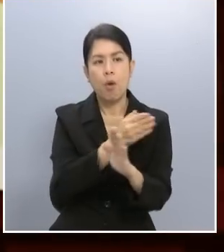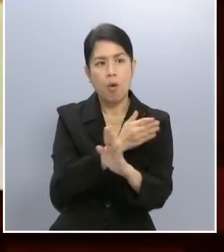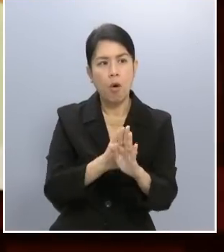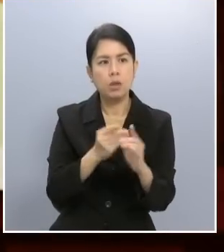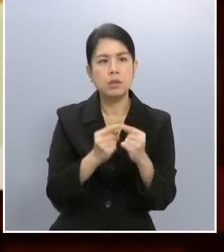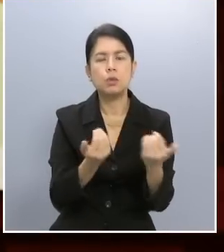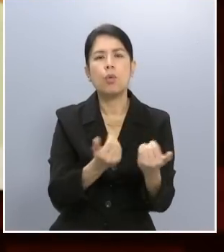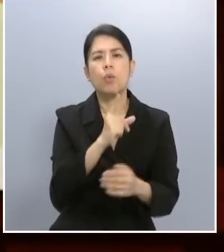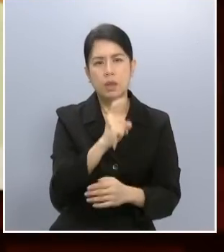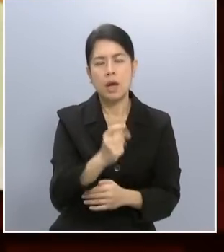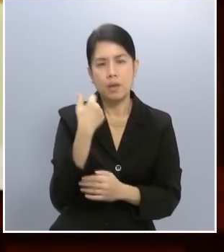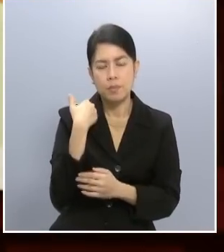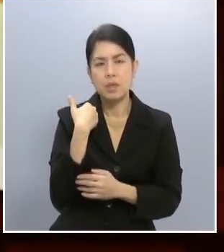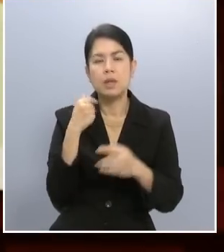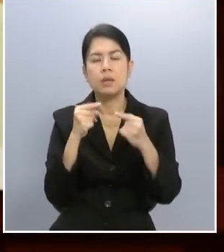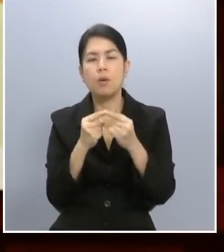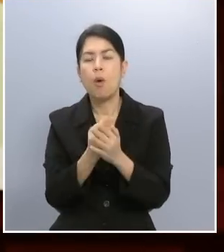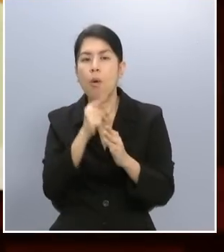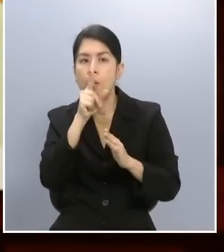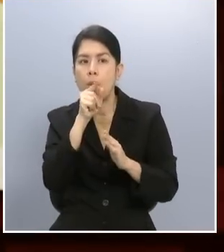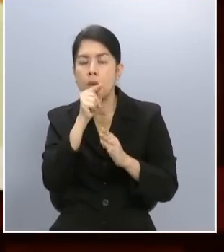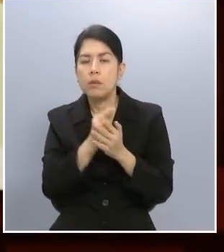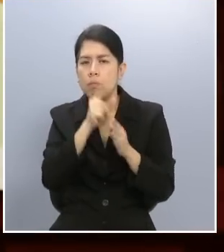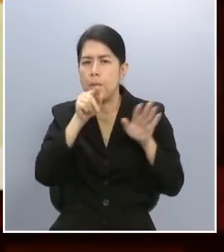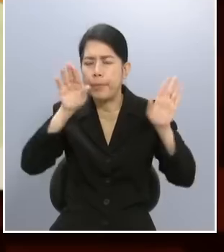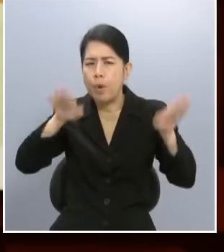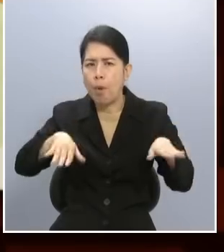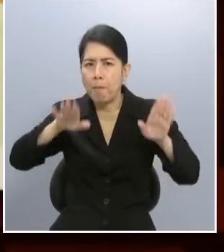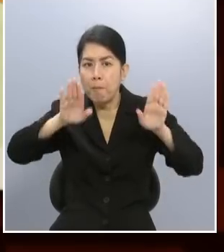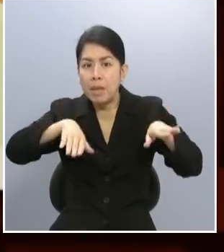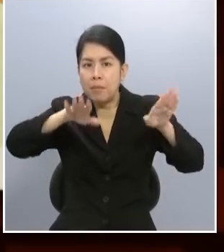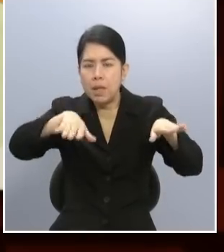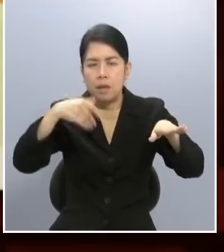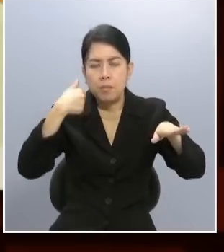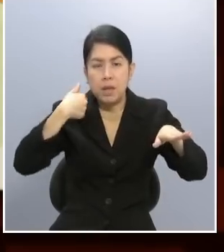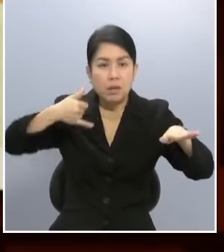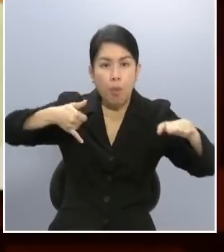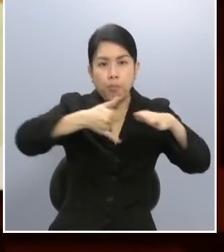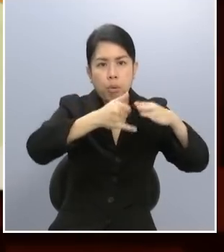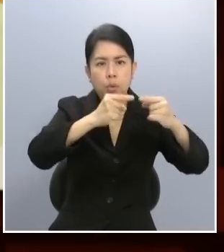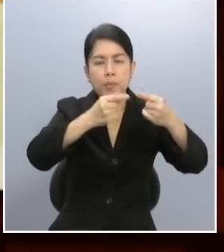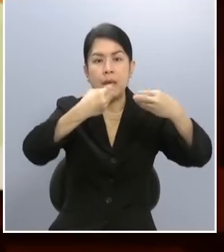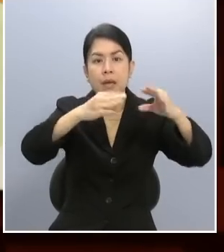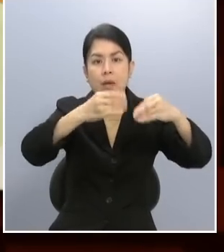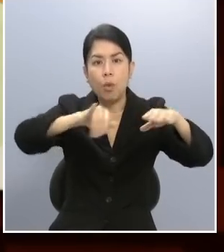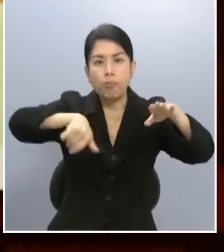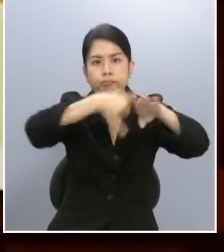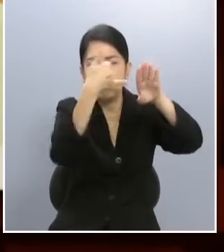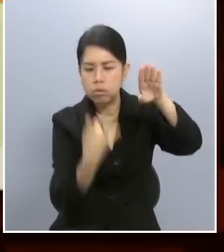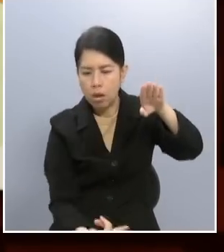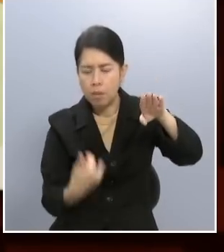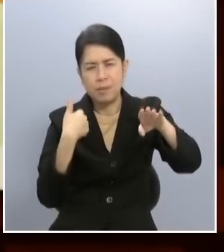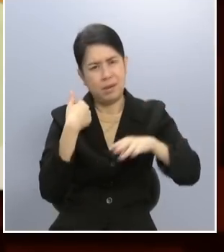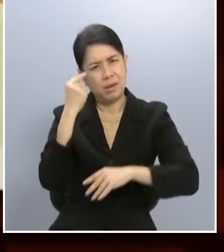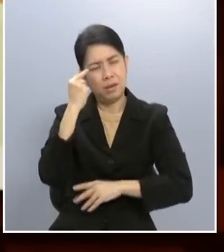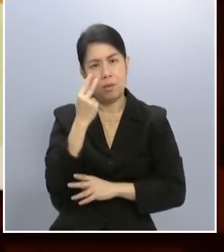แล้วก็บินขึ้นมาเกาะที่ลูกกรุงข้างบ้านและออกไปดูนึกว่ามีใครเอาอะไรมาเขวี้ยงใส่ประตูบ้านแต่เห็น